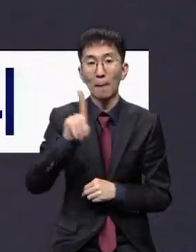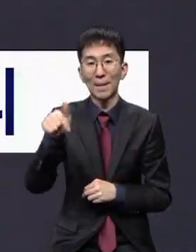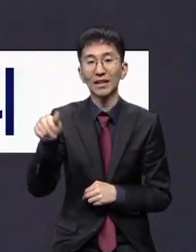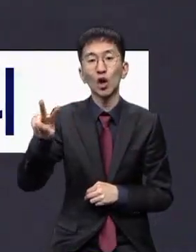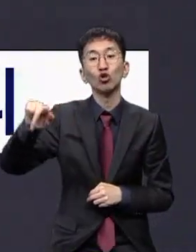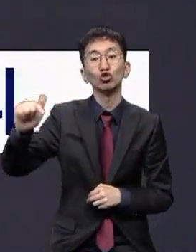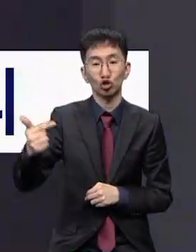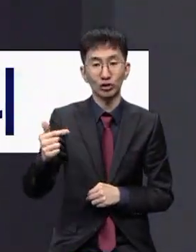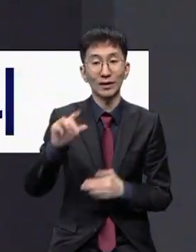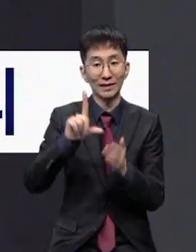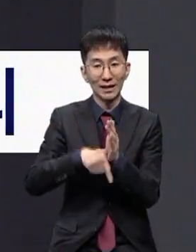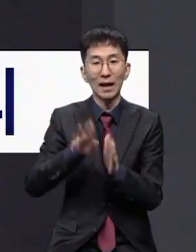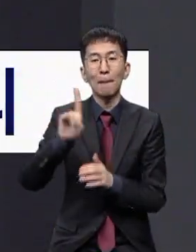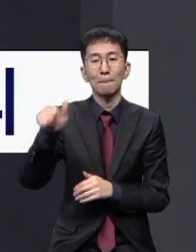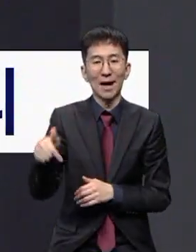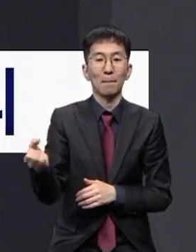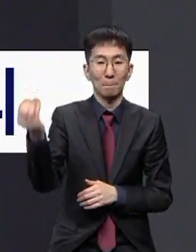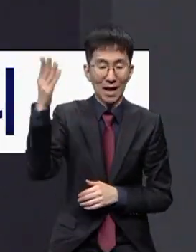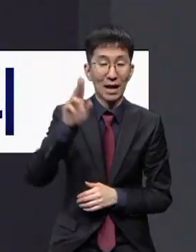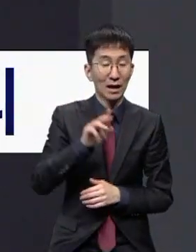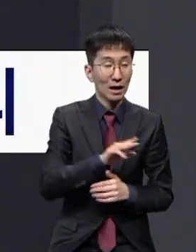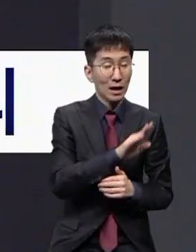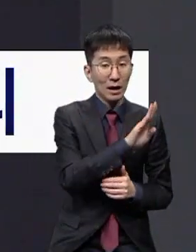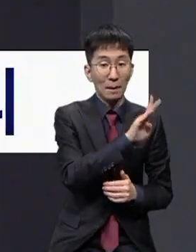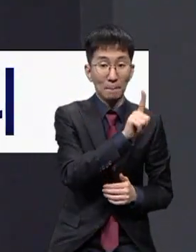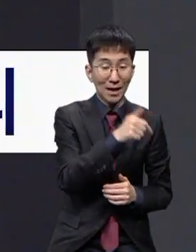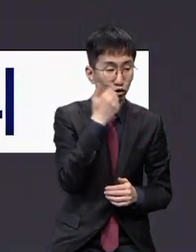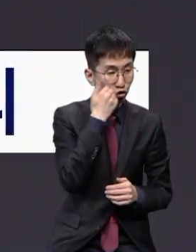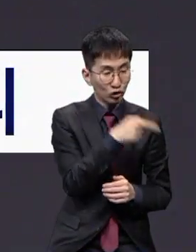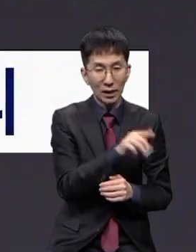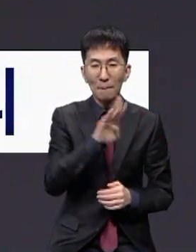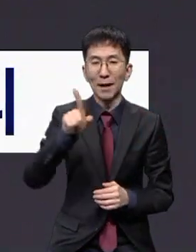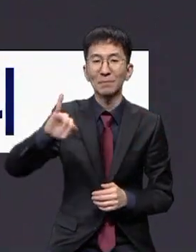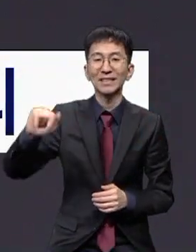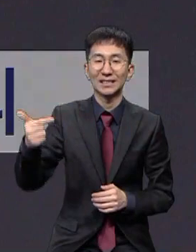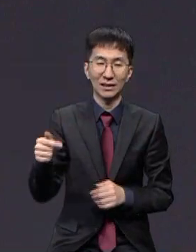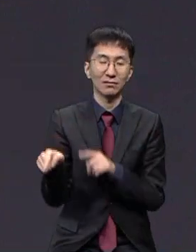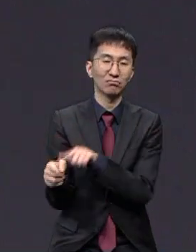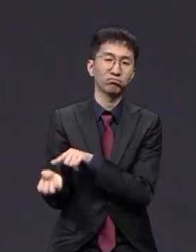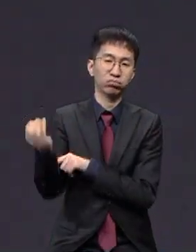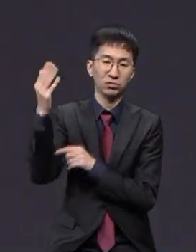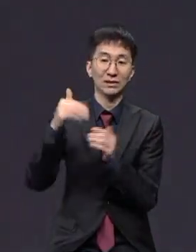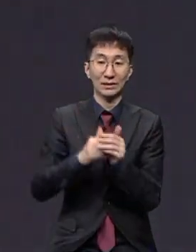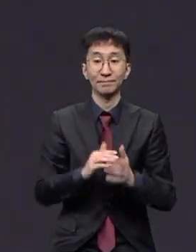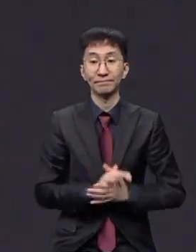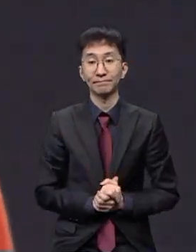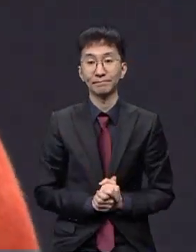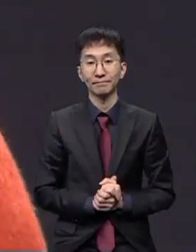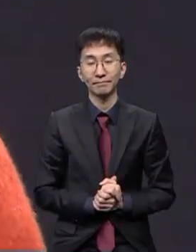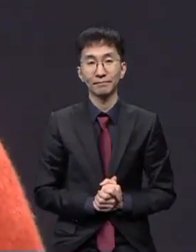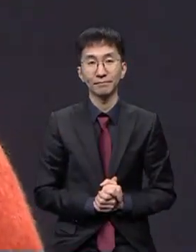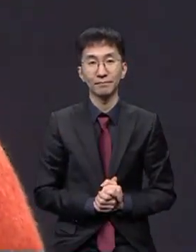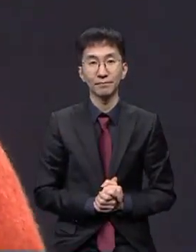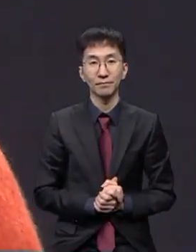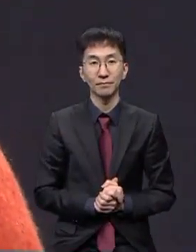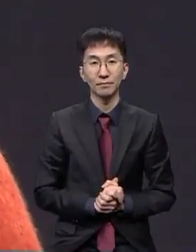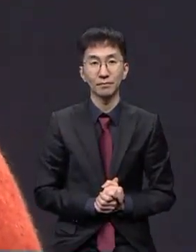후보가, 박성훈, 박민식 조에선 박민식 후보가 1차 승기를 잡았습니다. SBS 이현영입니다.